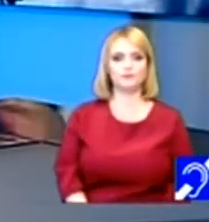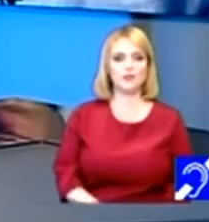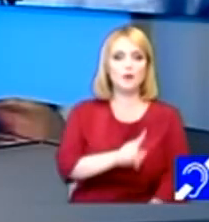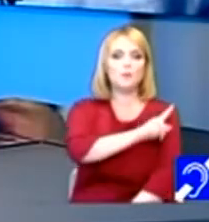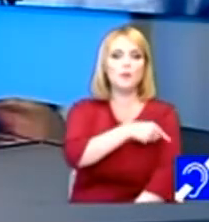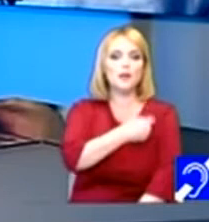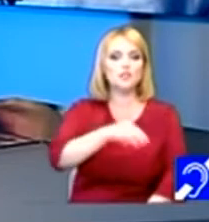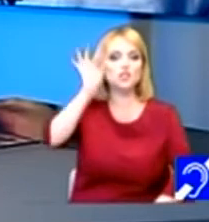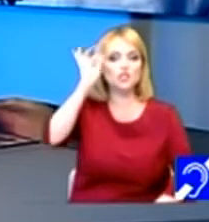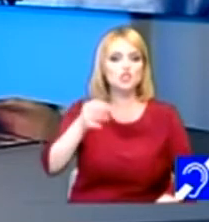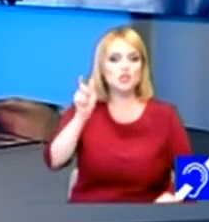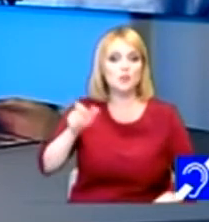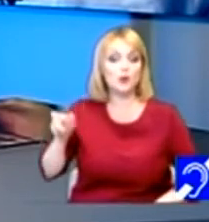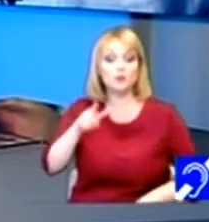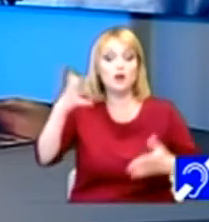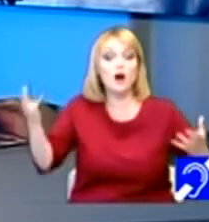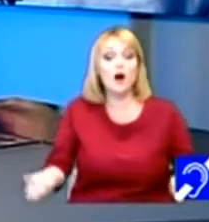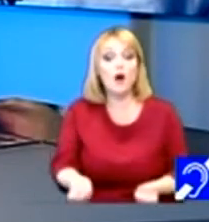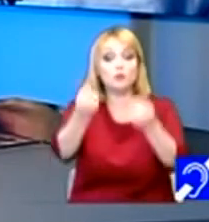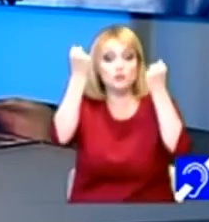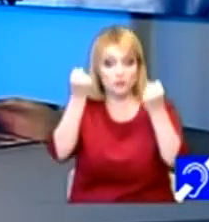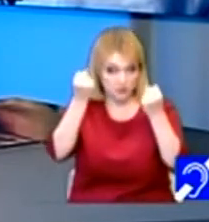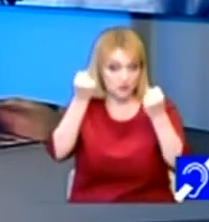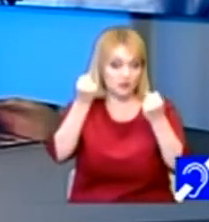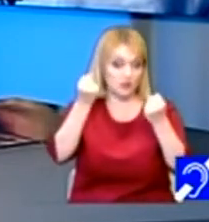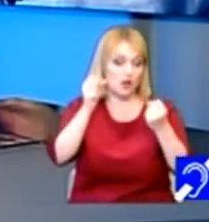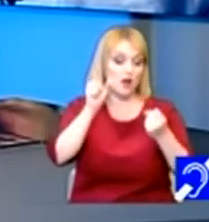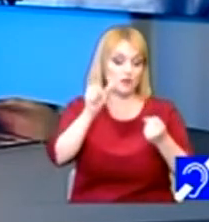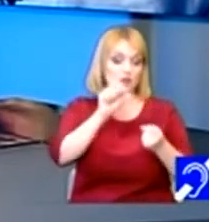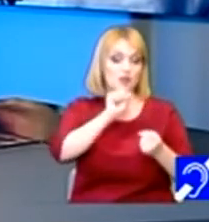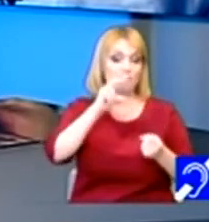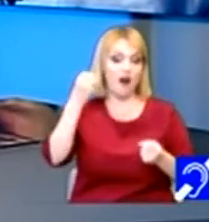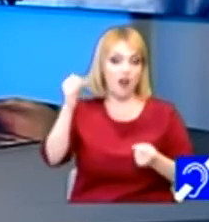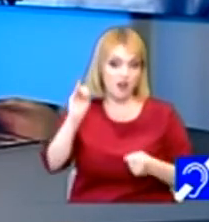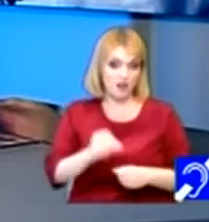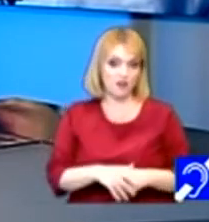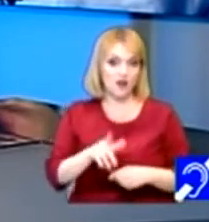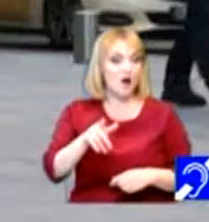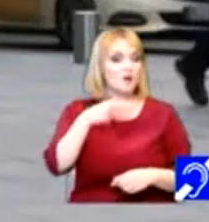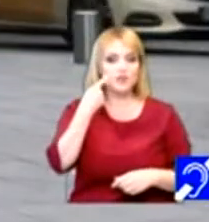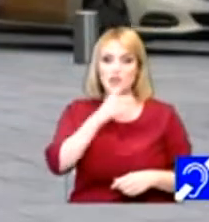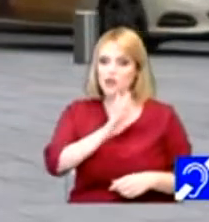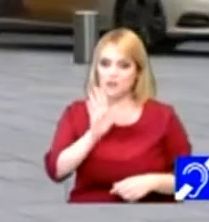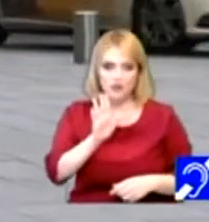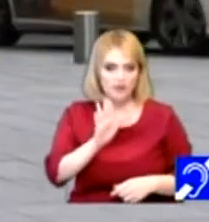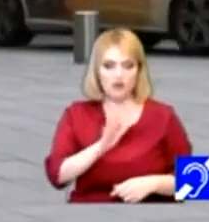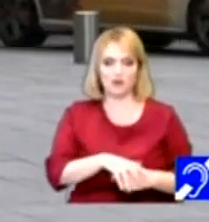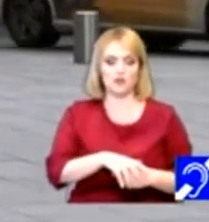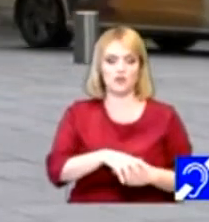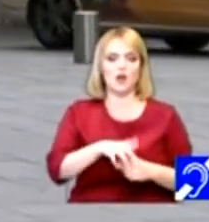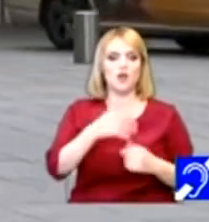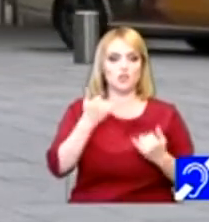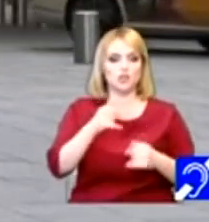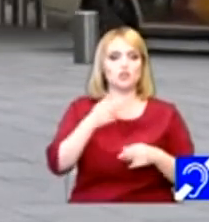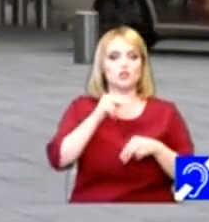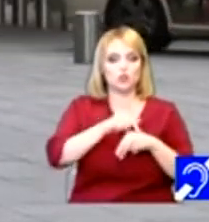Medicii germani au anunțat că l-au scos azi din starea de comă pe opozantul rus Alexei Navalnei. El nu vorbește, dar deja reacționează la semnele